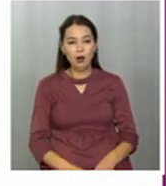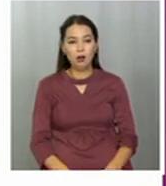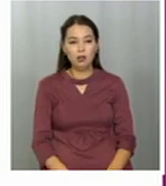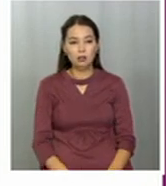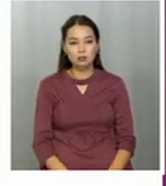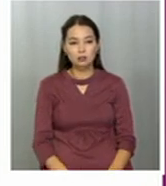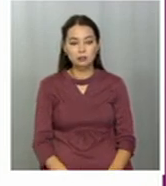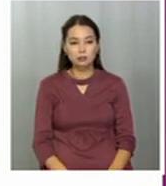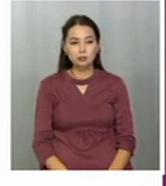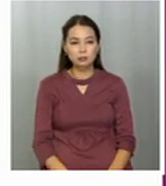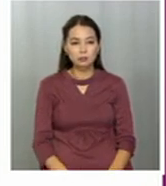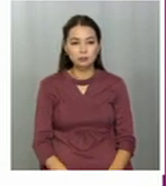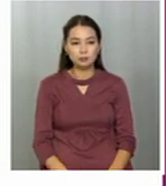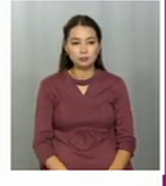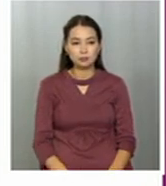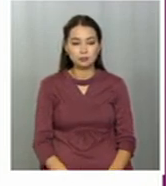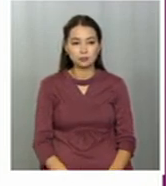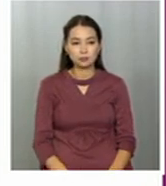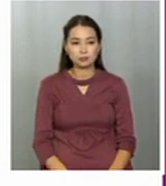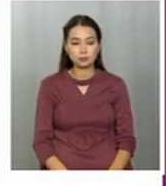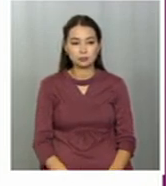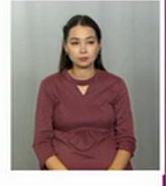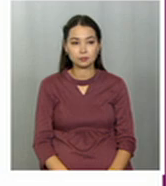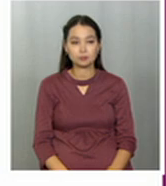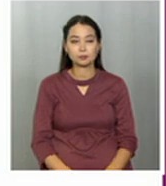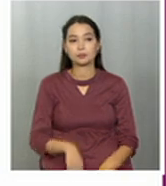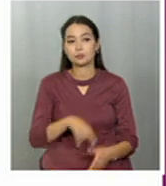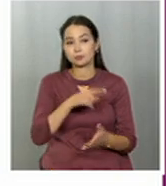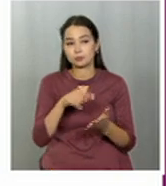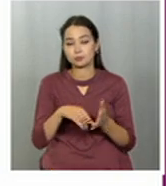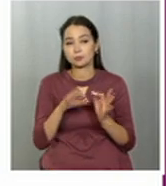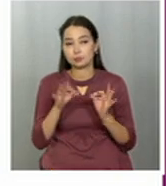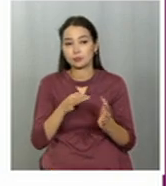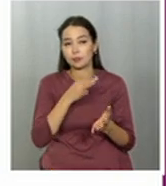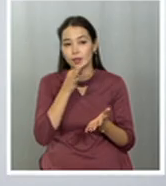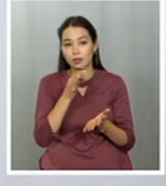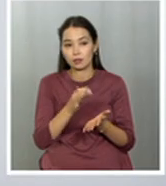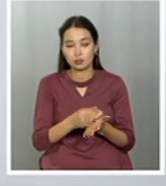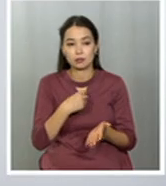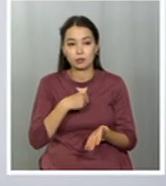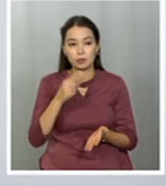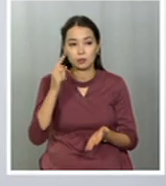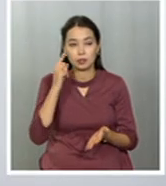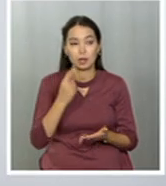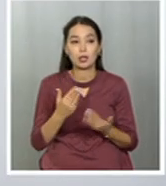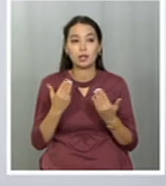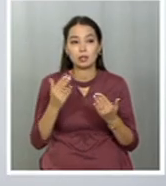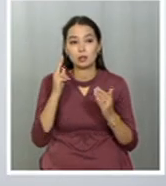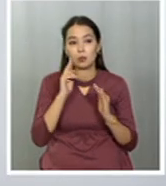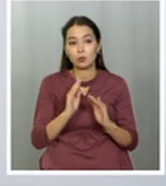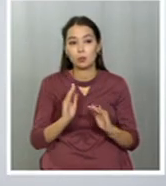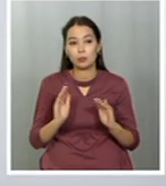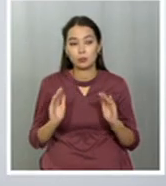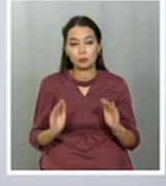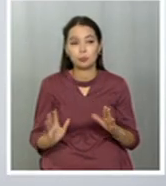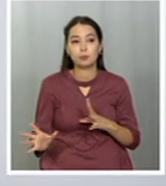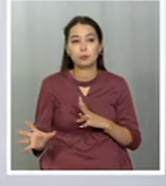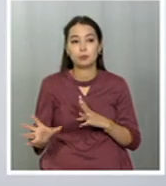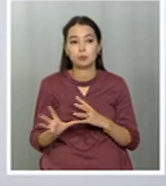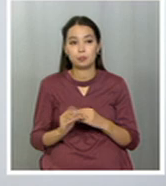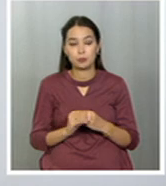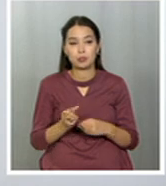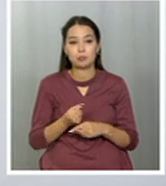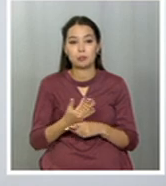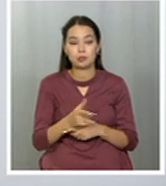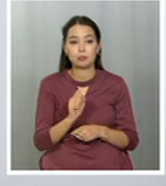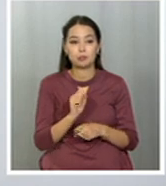N дәрежесі. Сұраққа дұрыс жауап берді деп ойлаймын. Енді оқушылар бірге бірнеше тапсырма